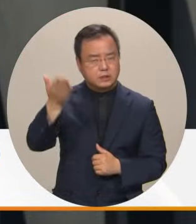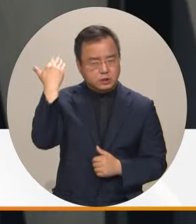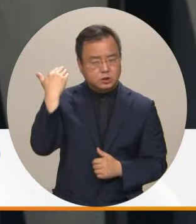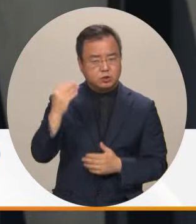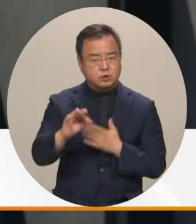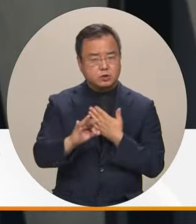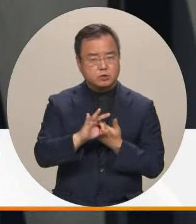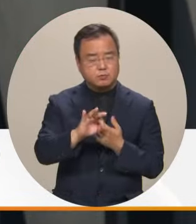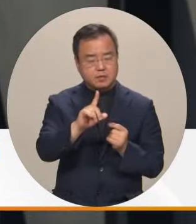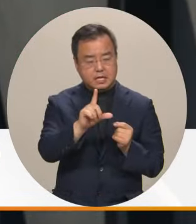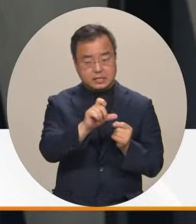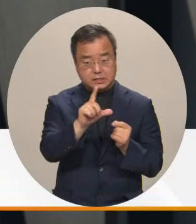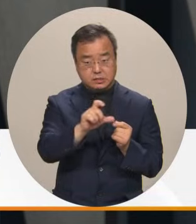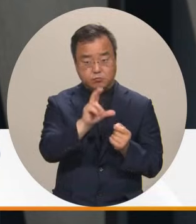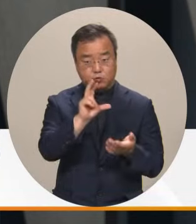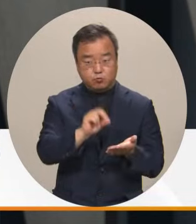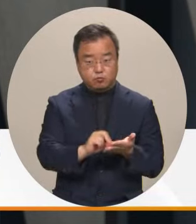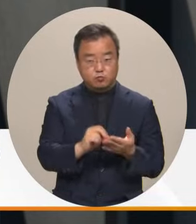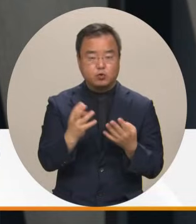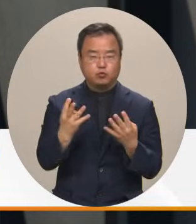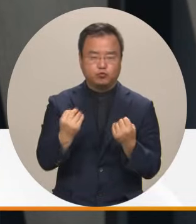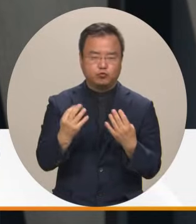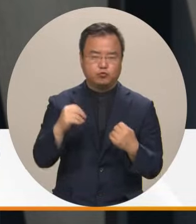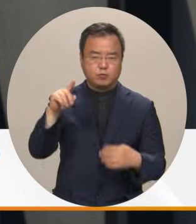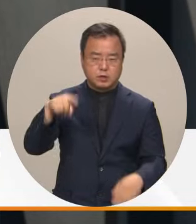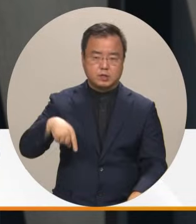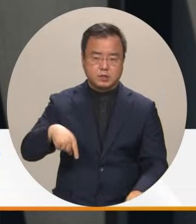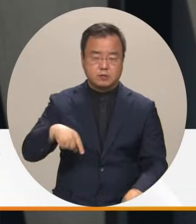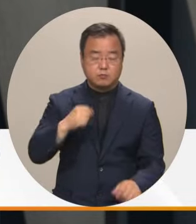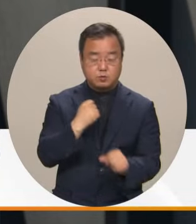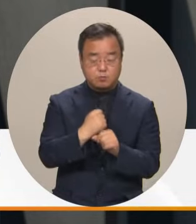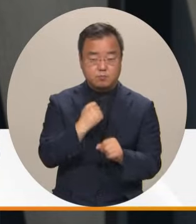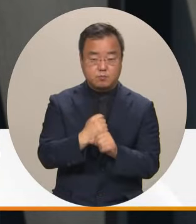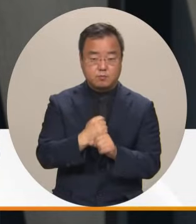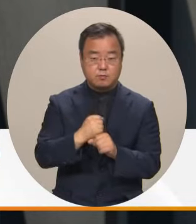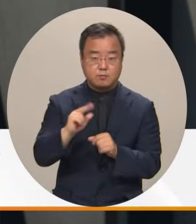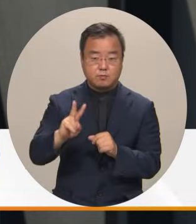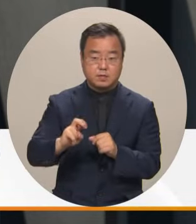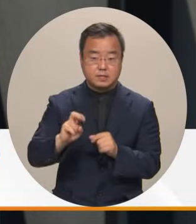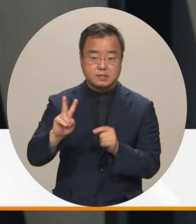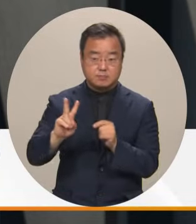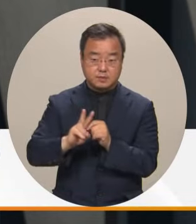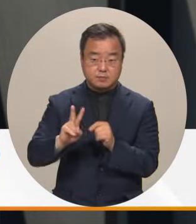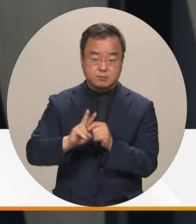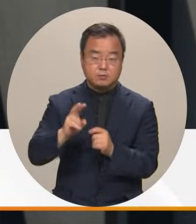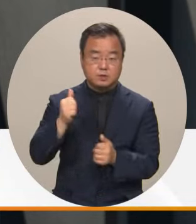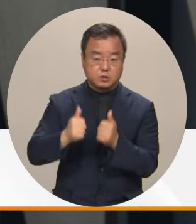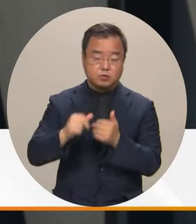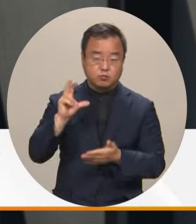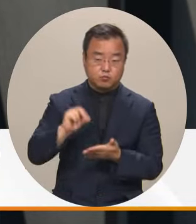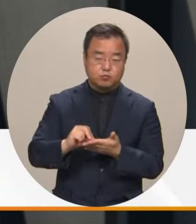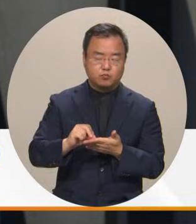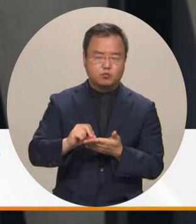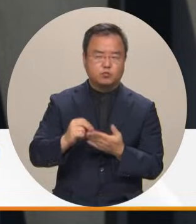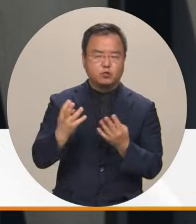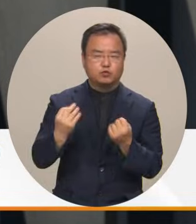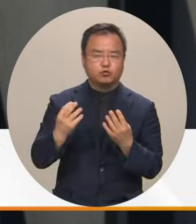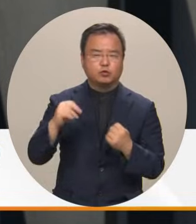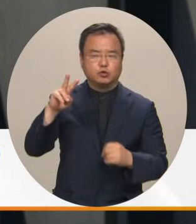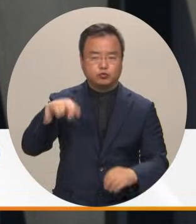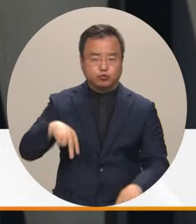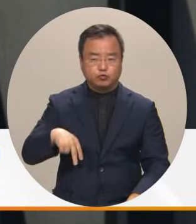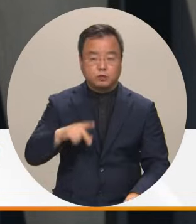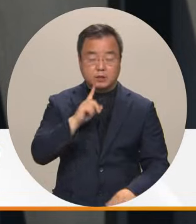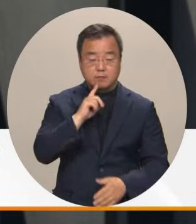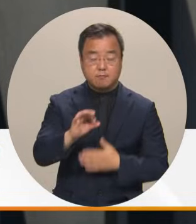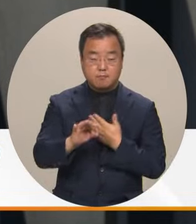이제 15번에 수학 1에서 출제가 되고요 22번이 수학 2에서 출제가 되어졌다 요번 6월